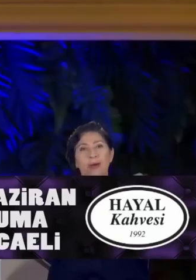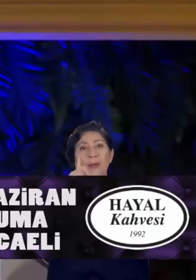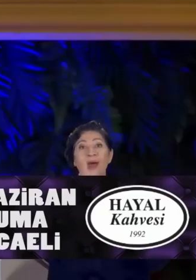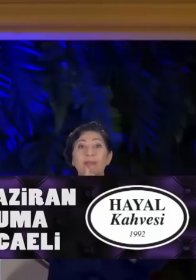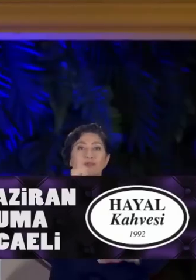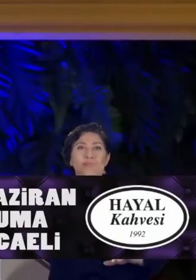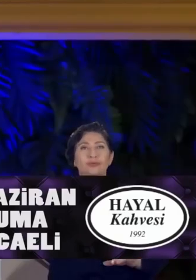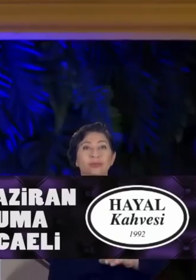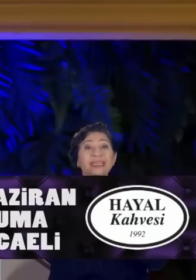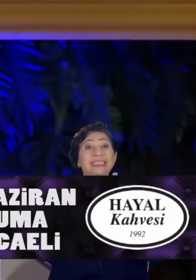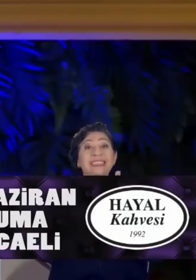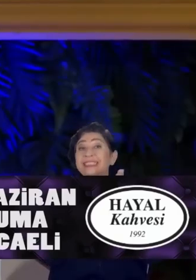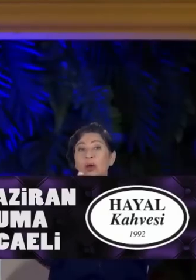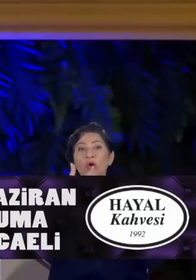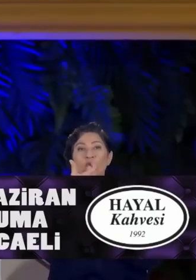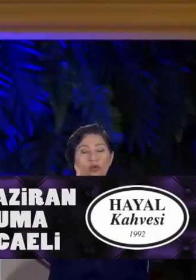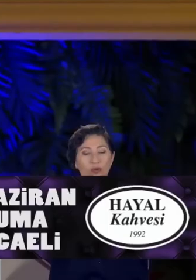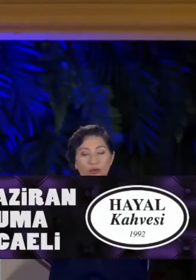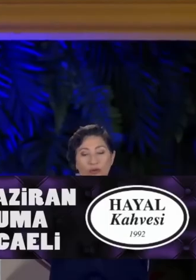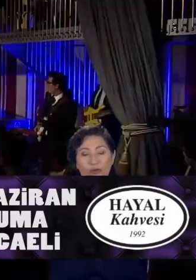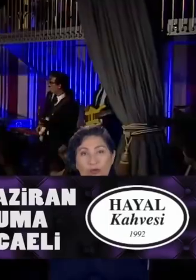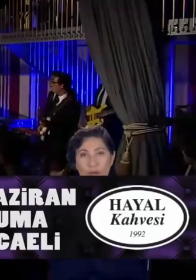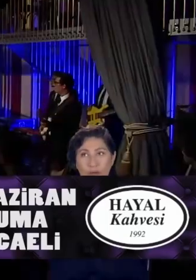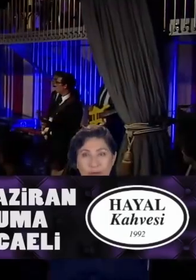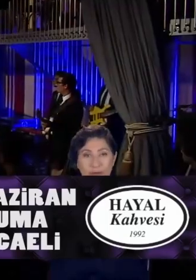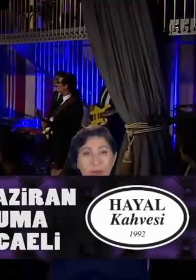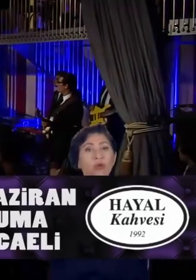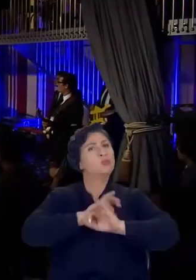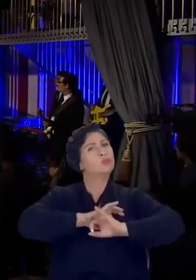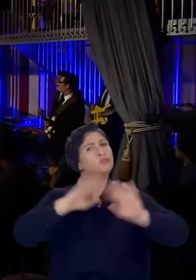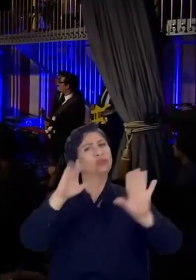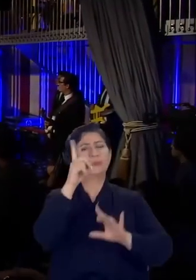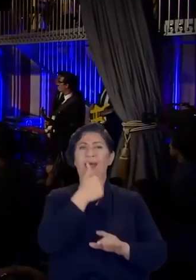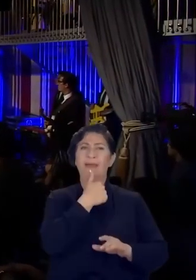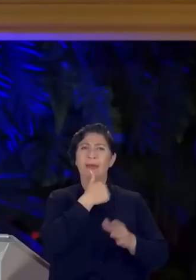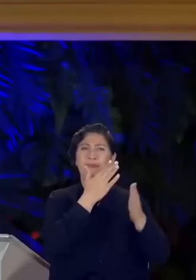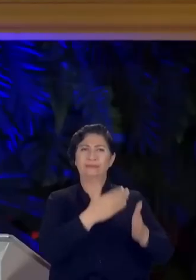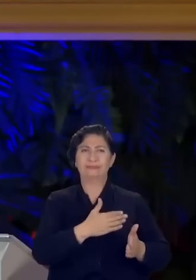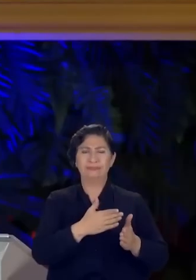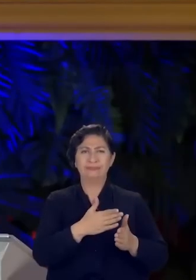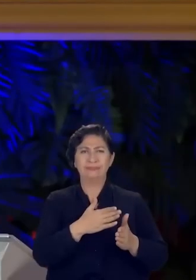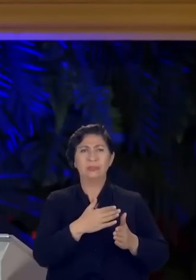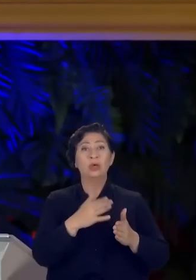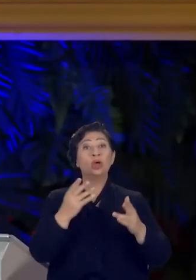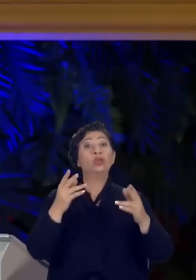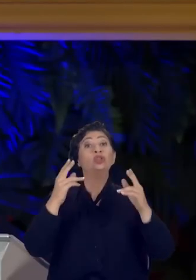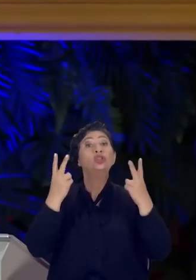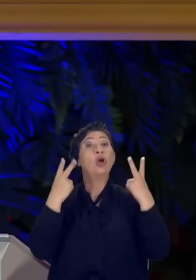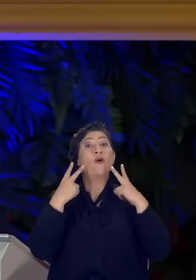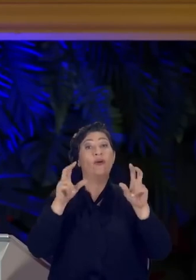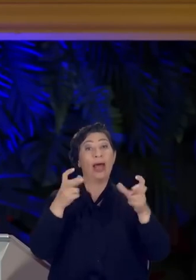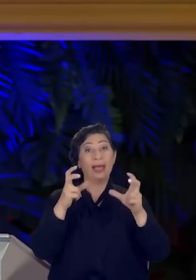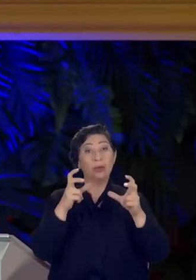bir adam buldum, ismi Ufuk Beydemir. Müthiş bir oğlan, müthiş bir oğlan. Show